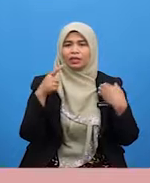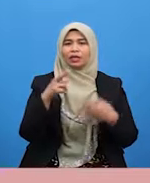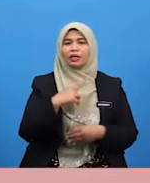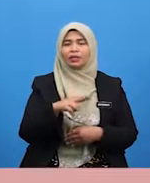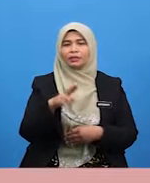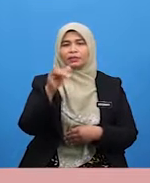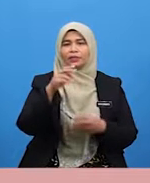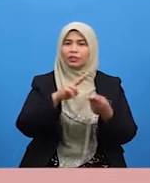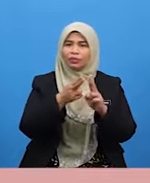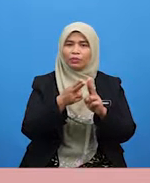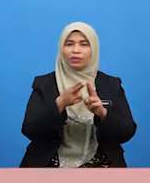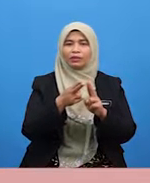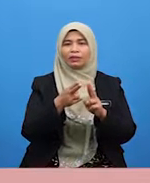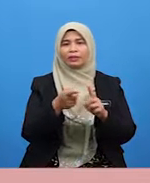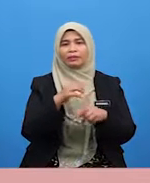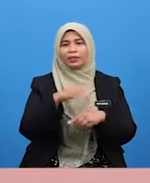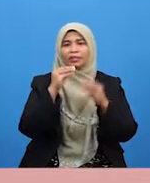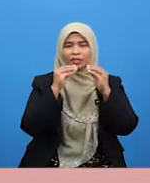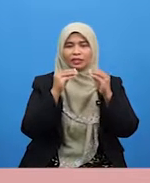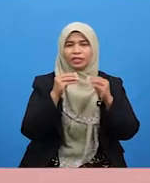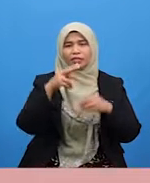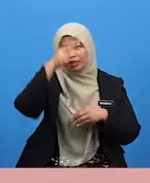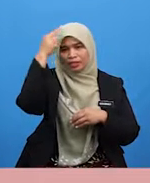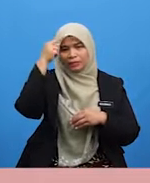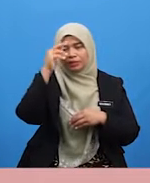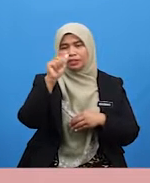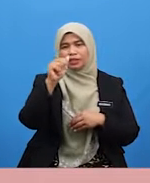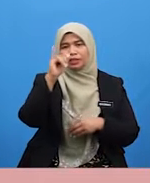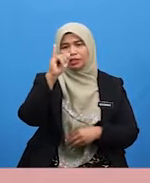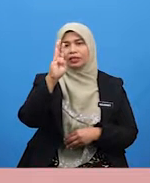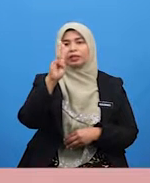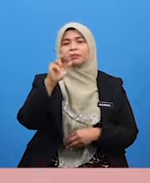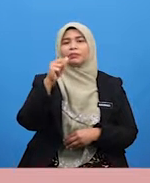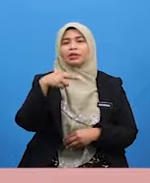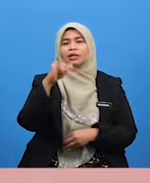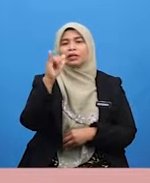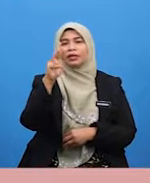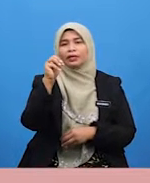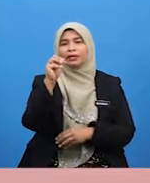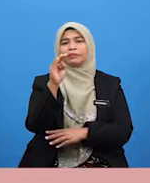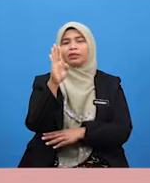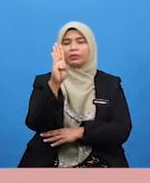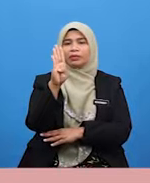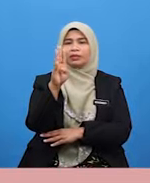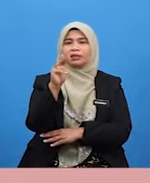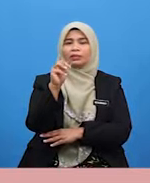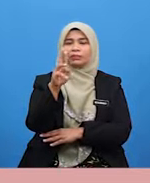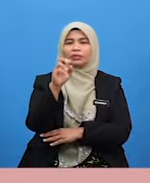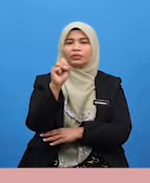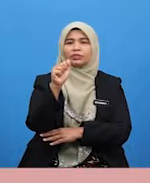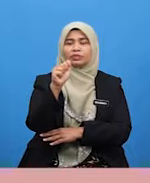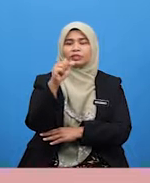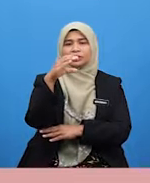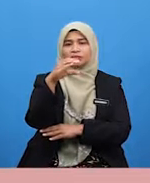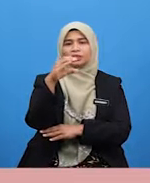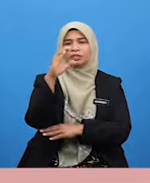A. Ibrahim alaihissalam, B. Musa alaihissalam, C. Muhammad